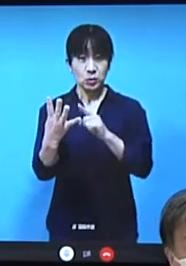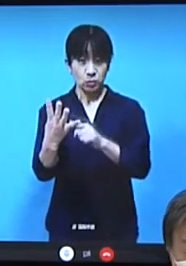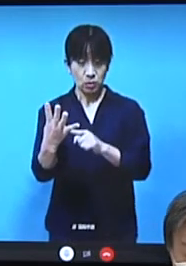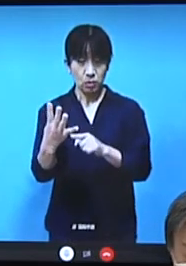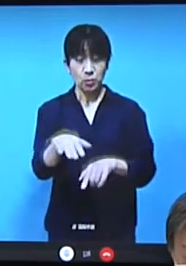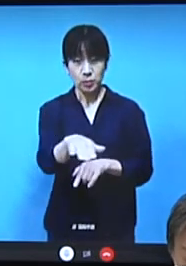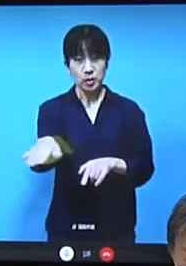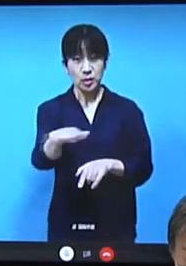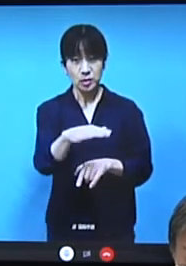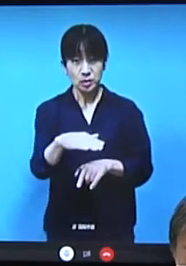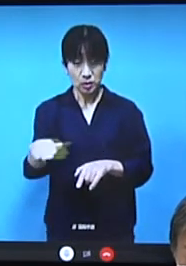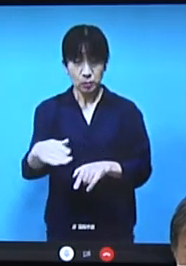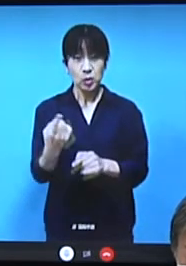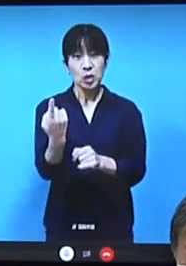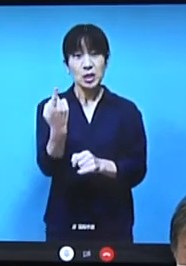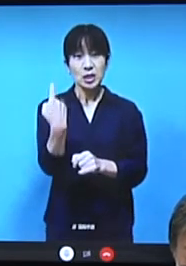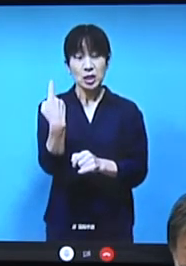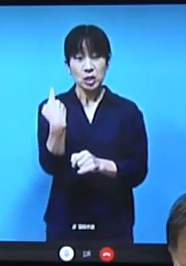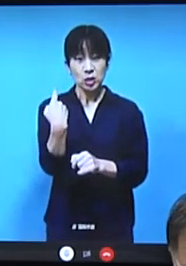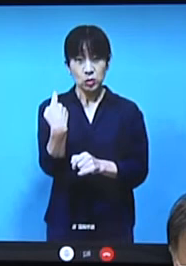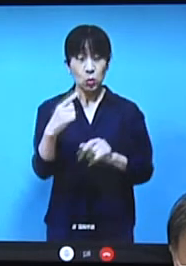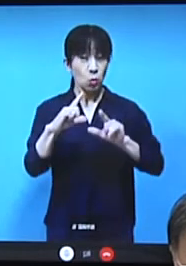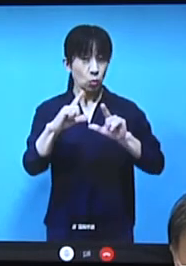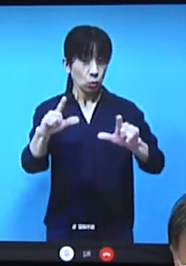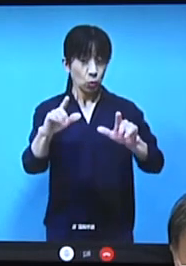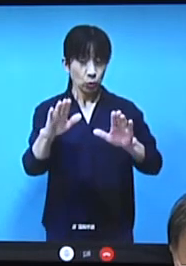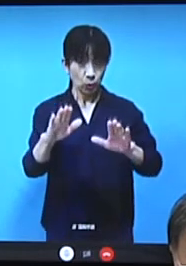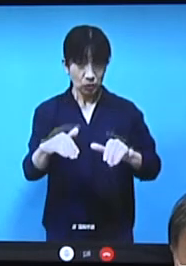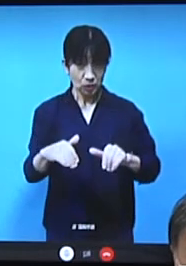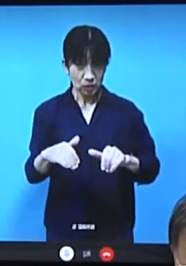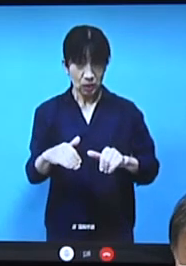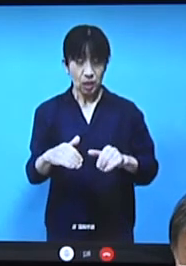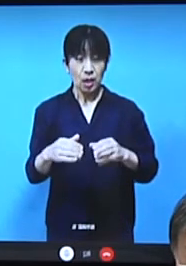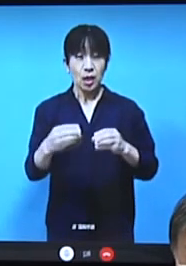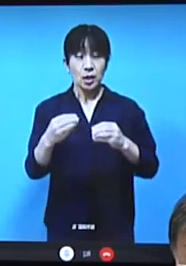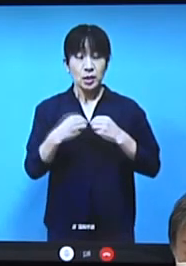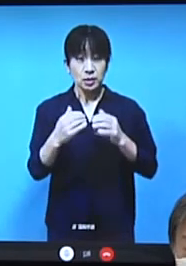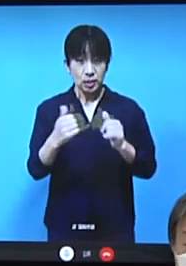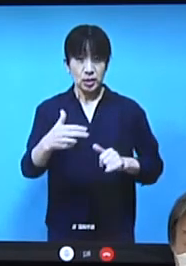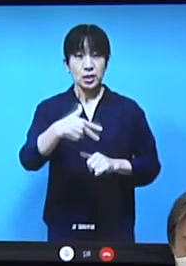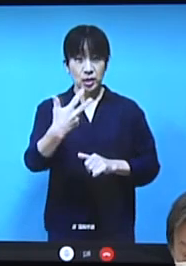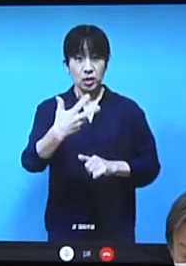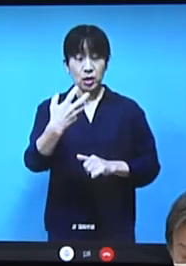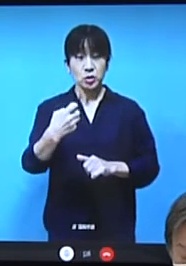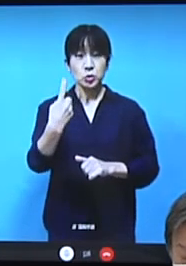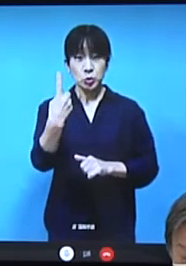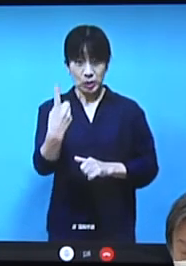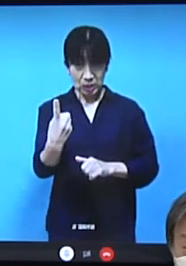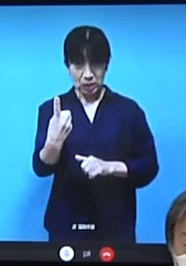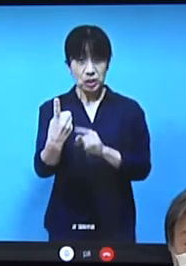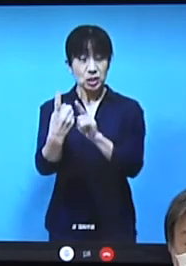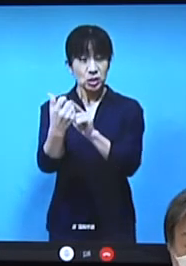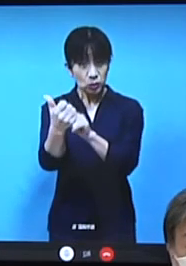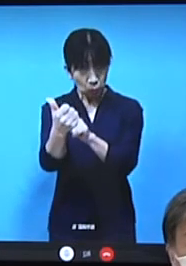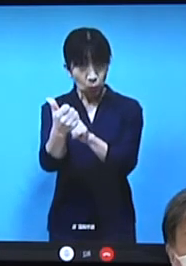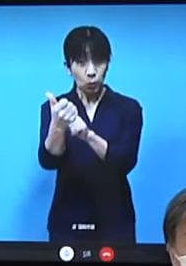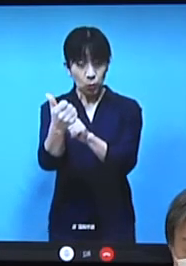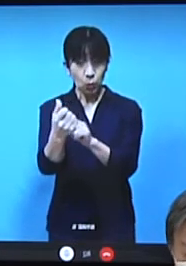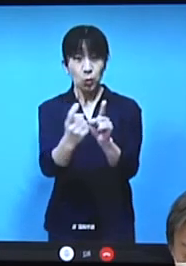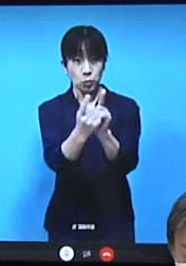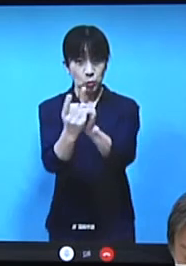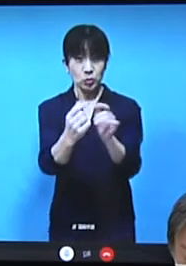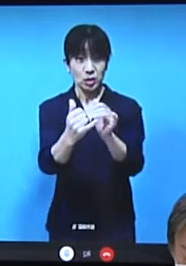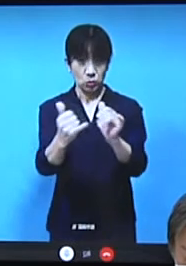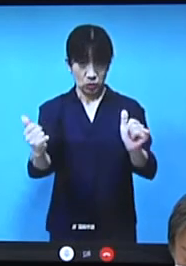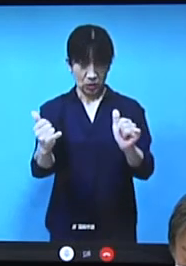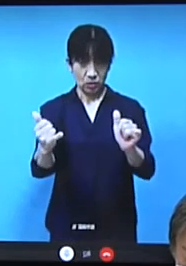ん昨日公表いたしました感染者781の方の濃厚接触者、